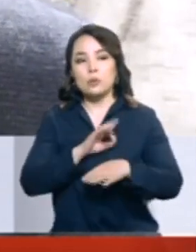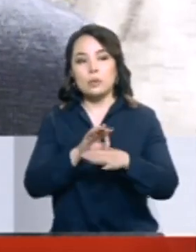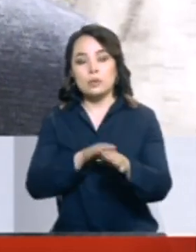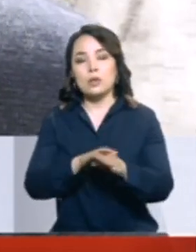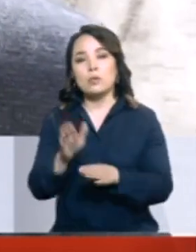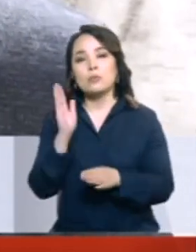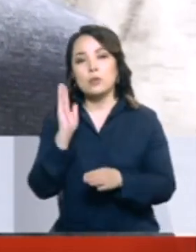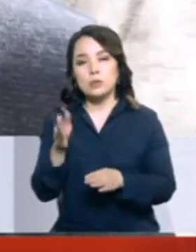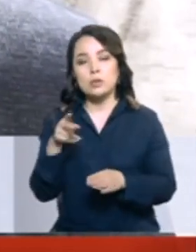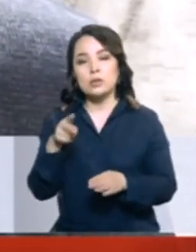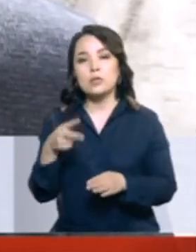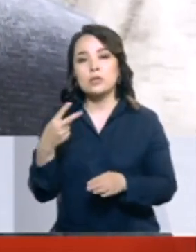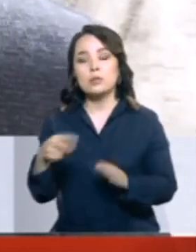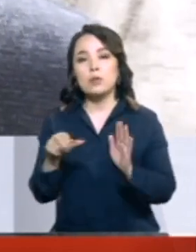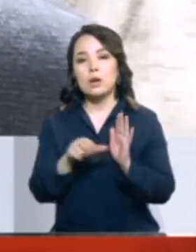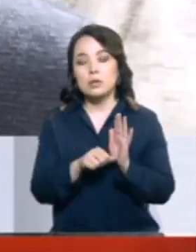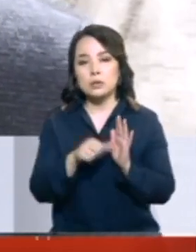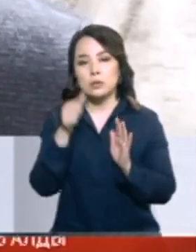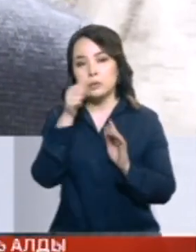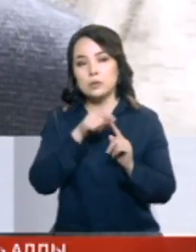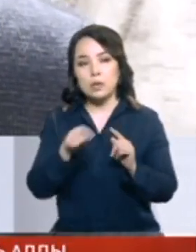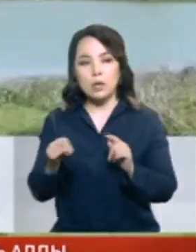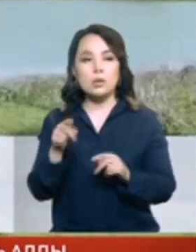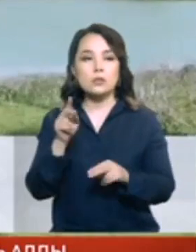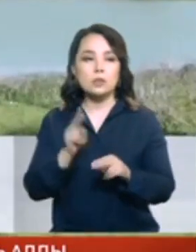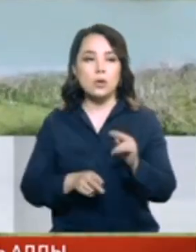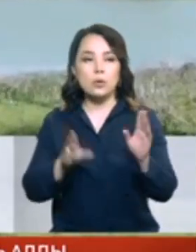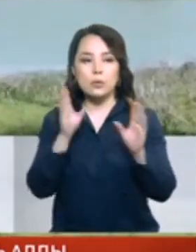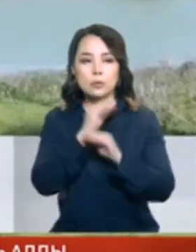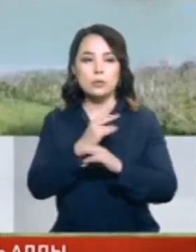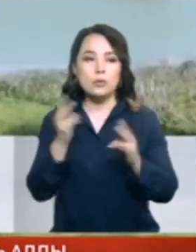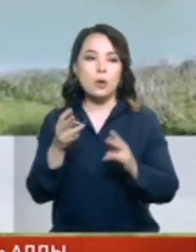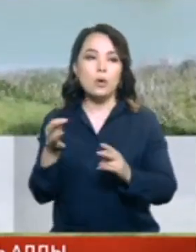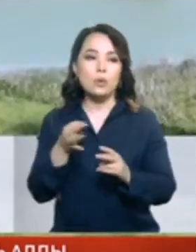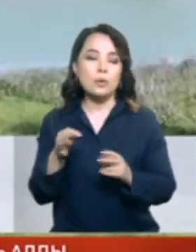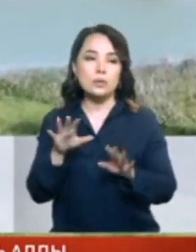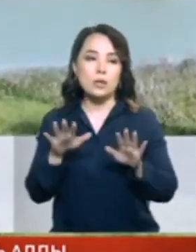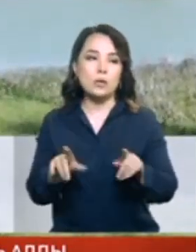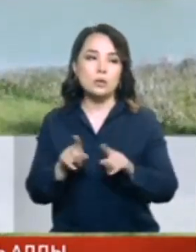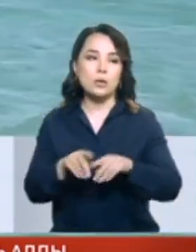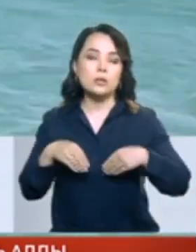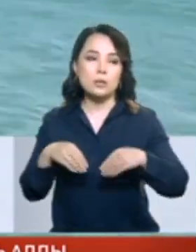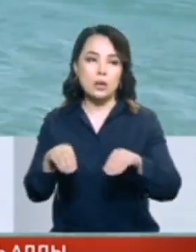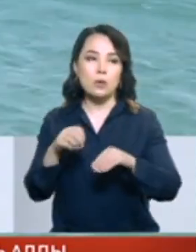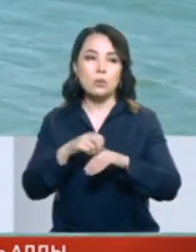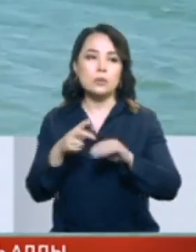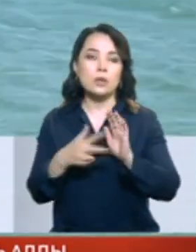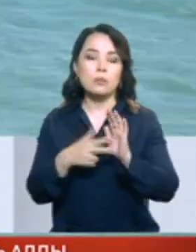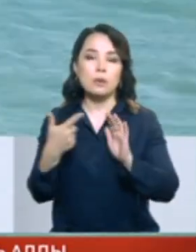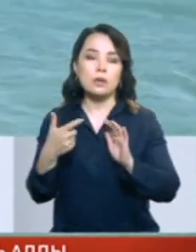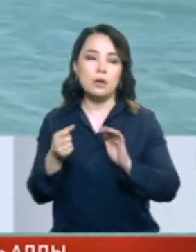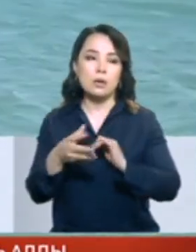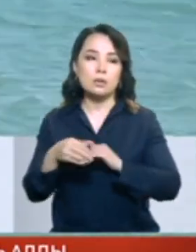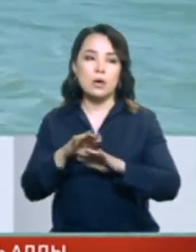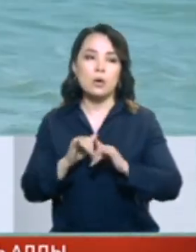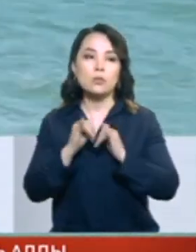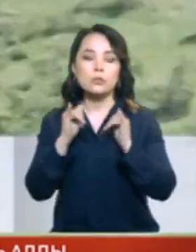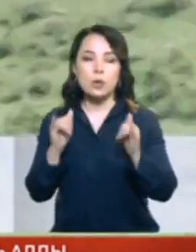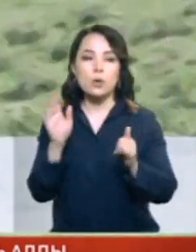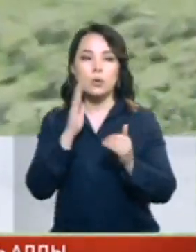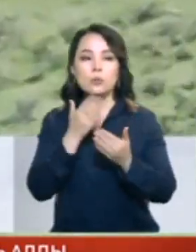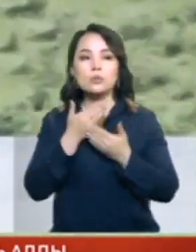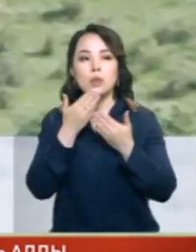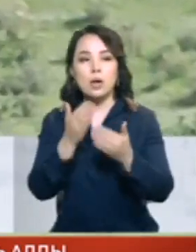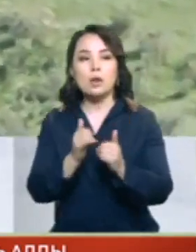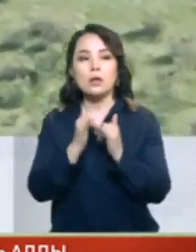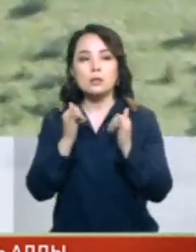жұмыс. 2026-ға дейін бітіру керек бізге. Биыл Жетісу облысының егістік алқабы 18 000 гектарға ұлғайды. Ал суға деген сұраныс жылдан